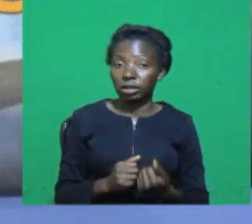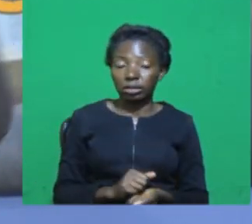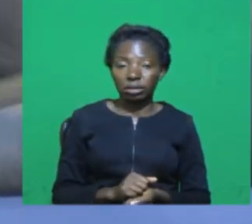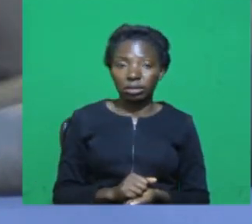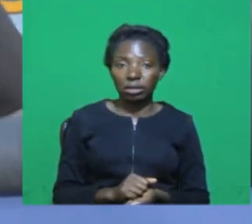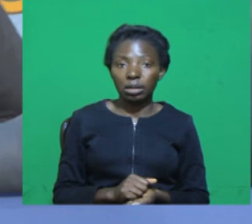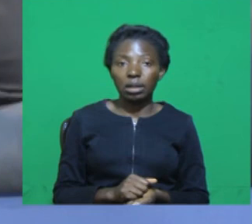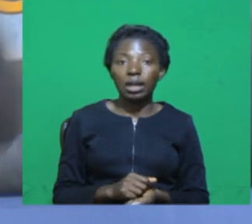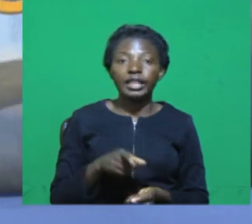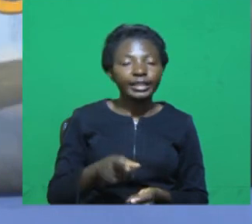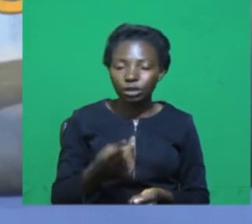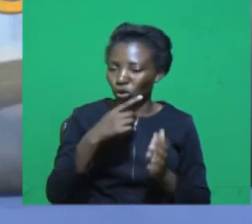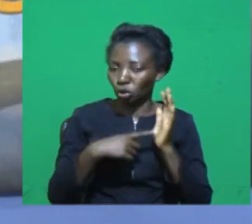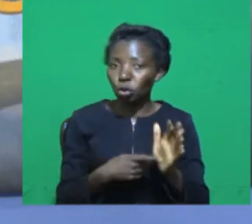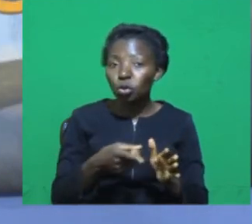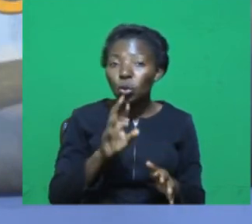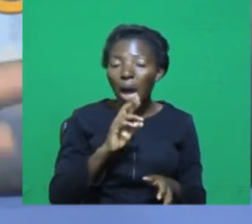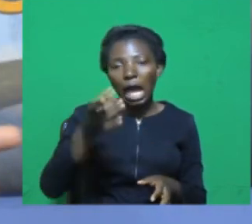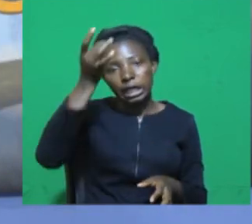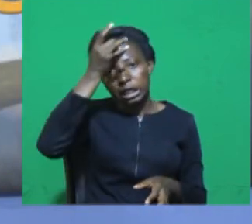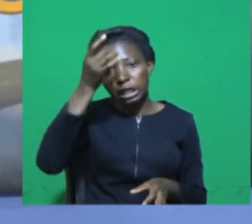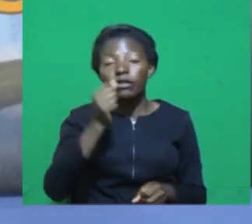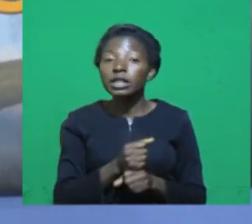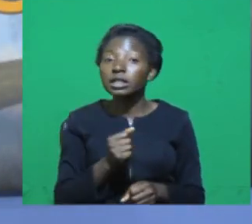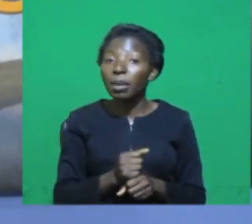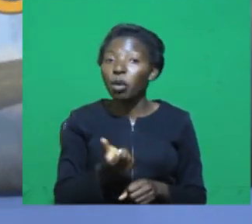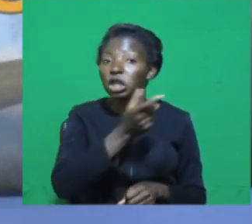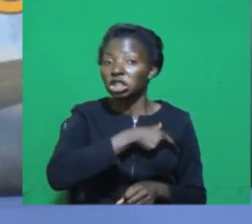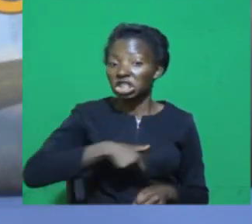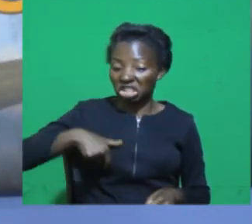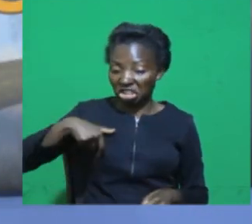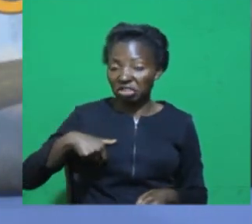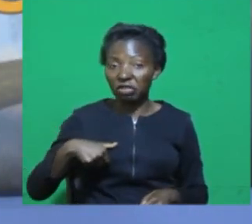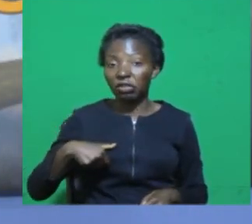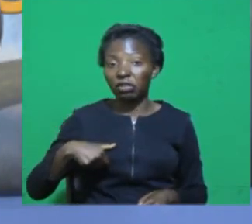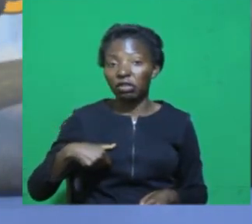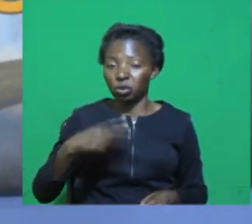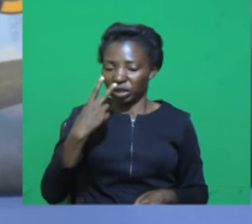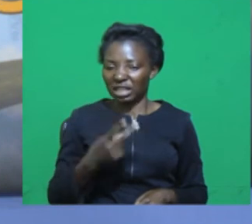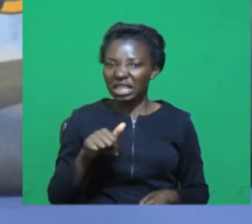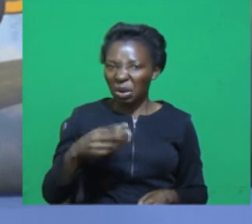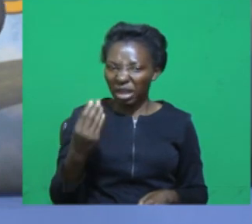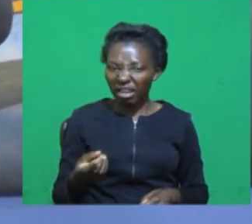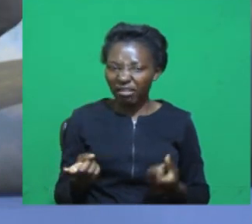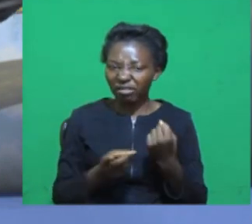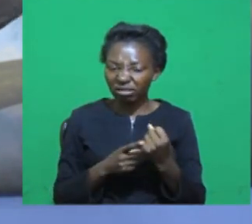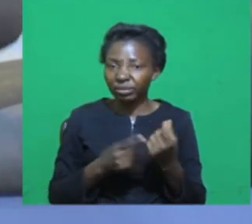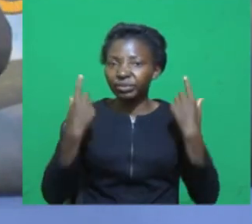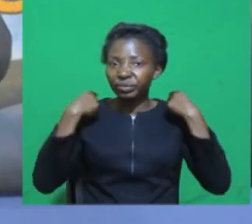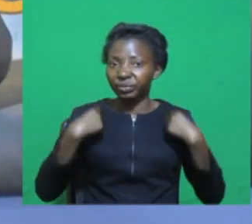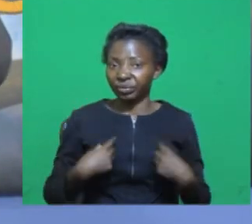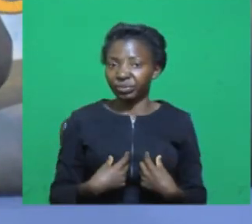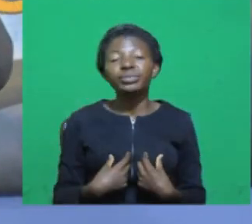vanoti yaive cheni yeumambo. Sezvinoita madzishe edu muno munoona vakaine chavakapfeka chinenge chirata chinoiswa nemadzishe